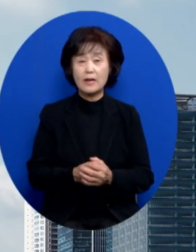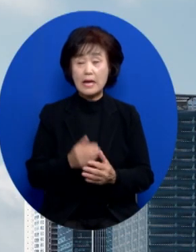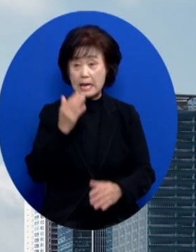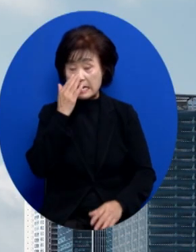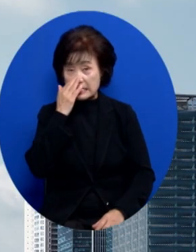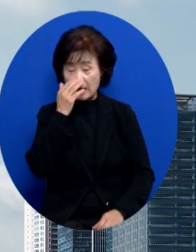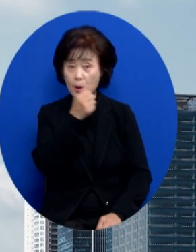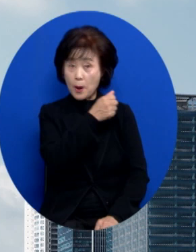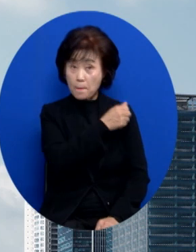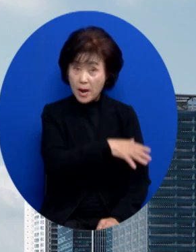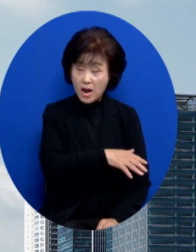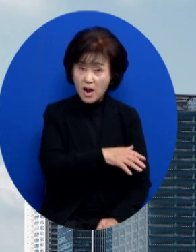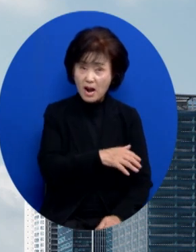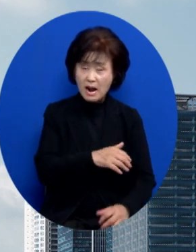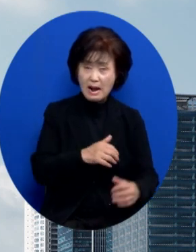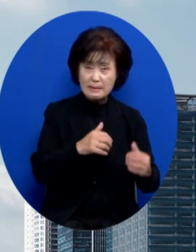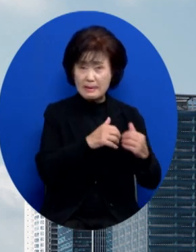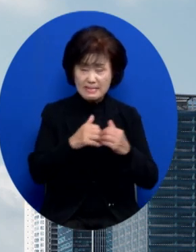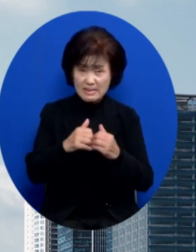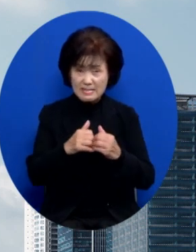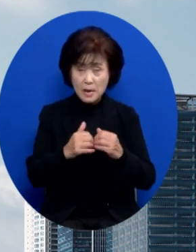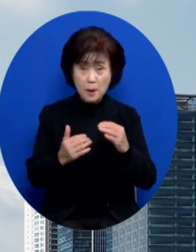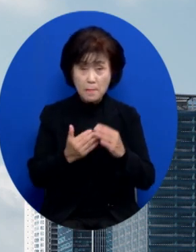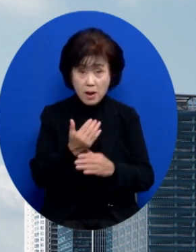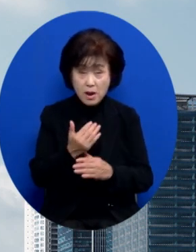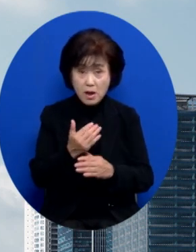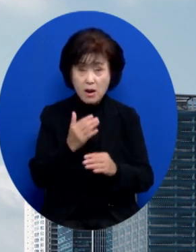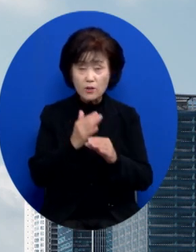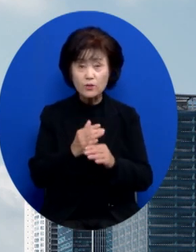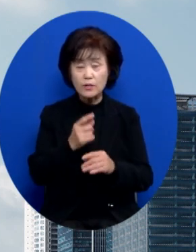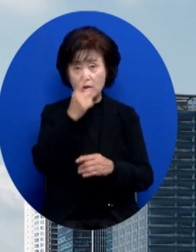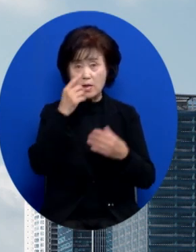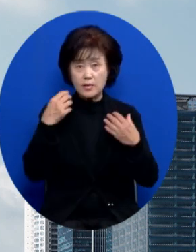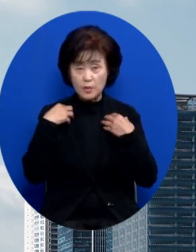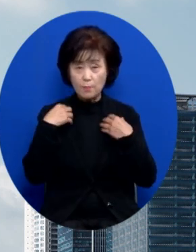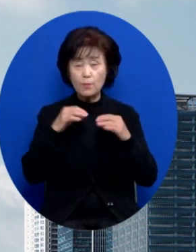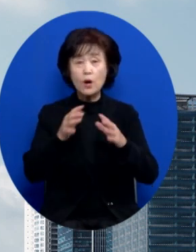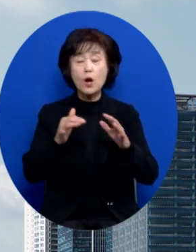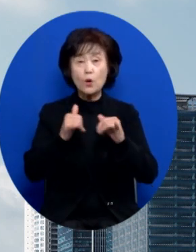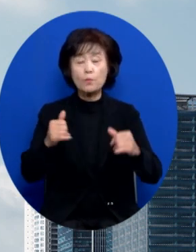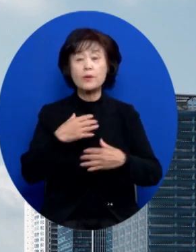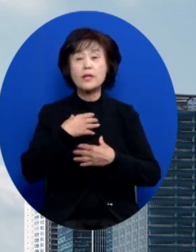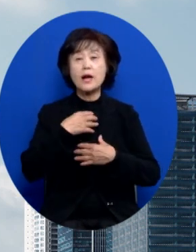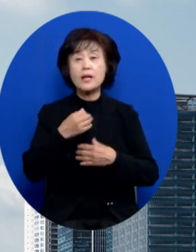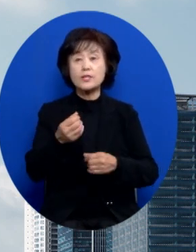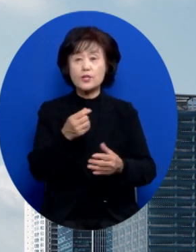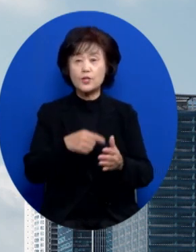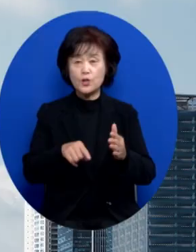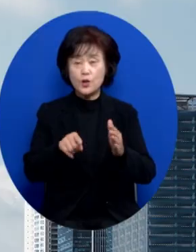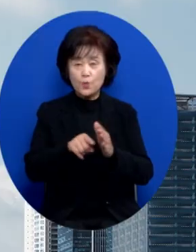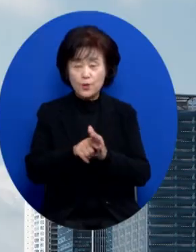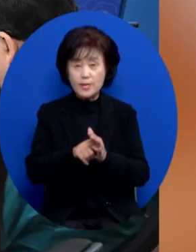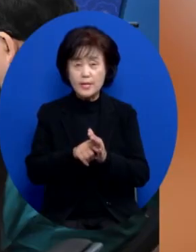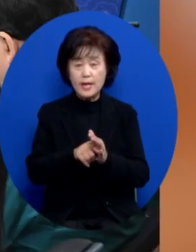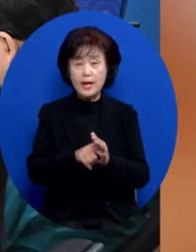이스라엘과 팔레스타인의 무력 충돌이 발생한 가운데 우리 정부가 국민 안전 확보를 위한 대책 마련에 나섰습니다.